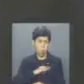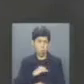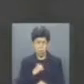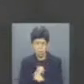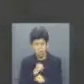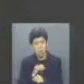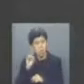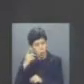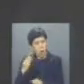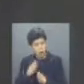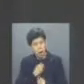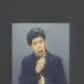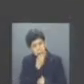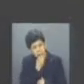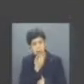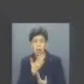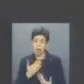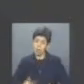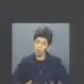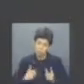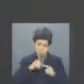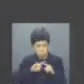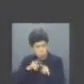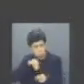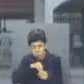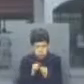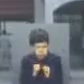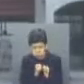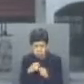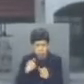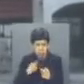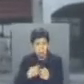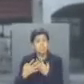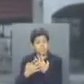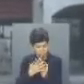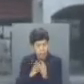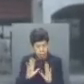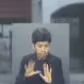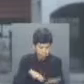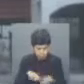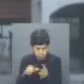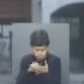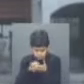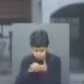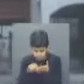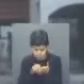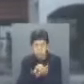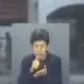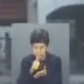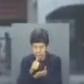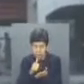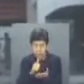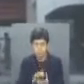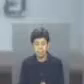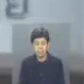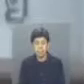การด้านอาหารและสภาพความเป็นอยู่ที่แออัดนั้นทางเรือนจำรับปากว่าจะดำเนินการแก้ไขตามข้อตกลงห